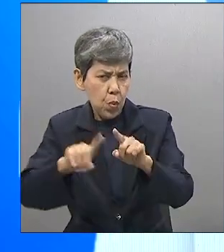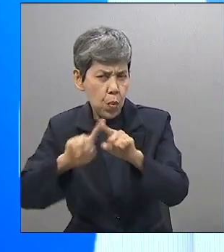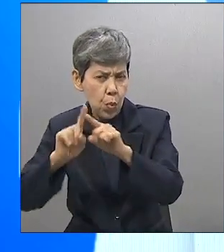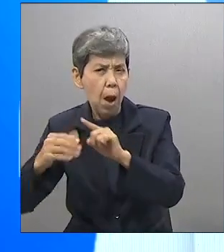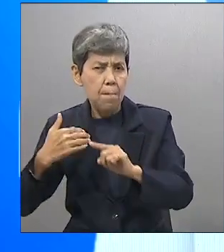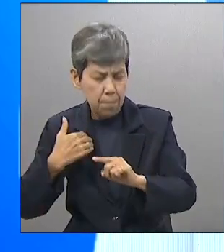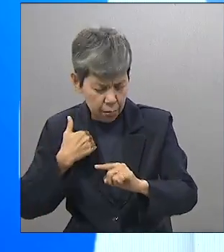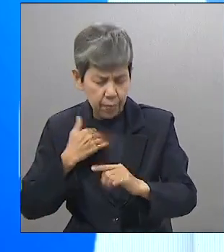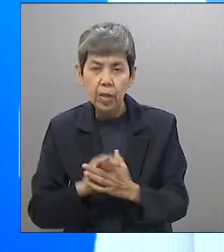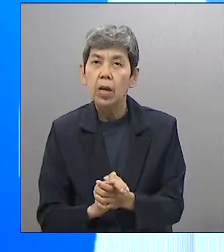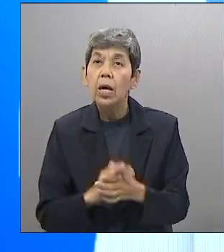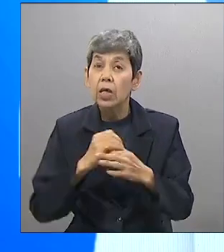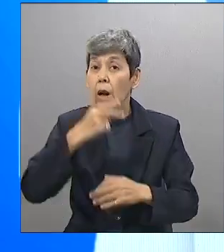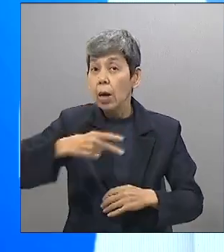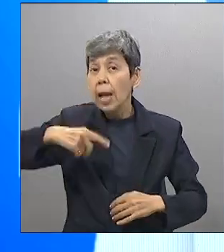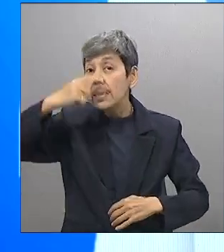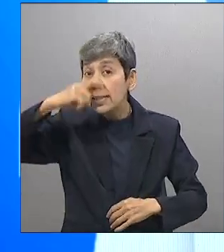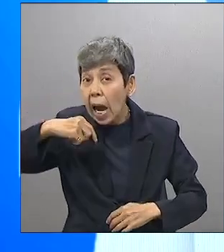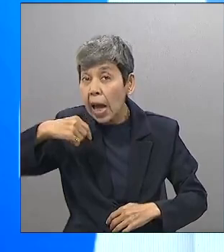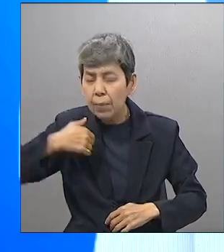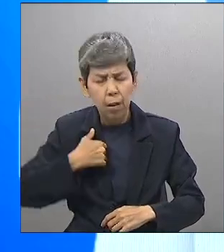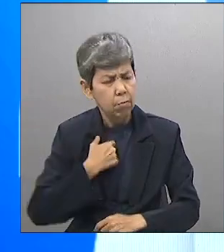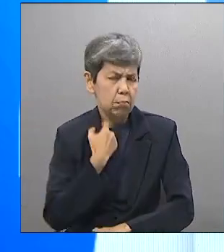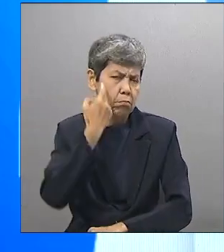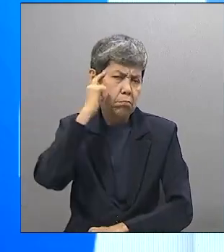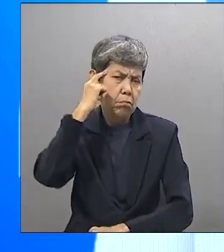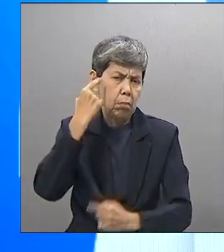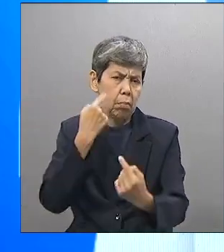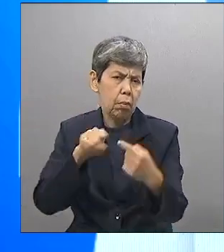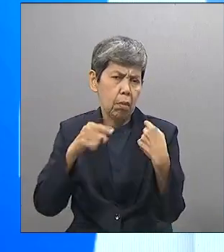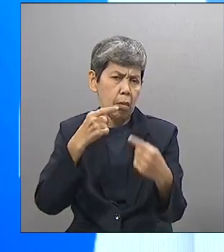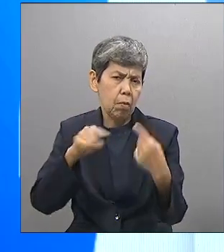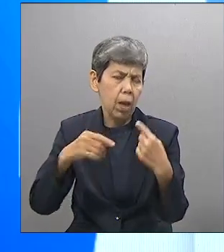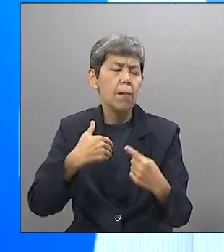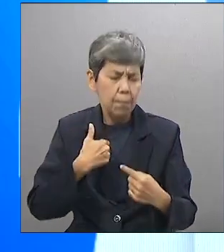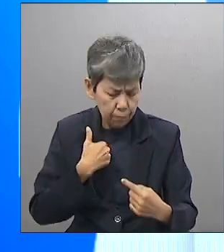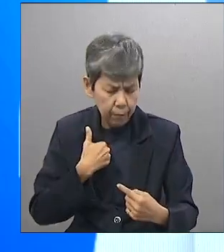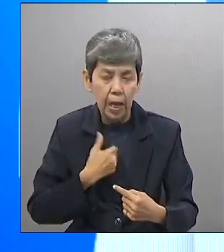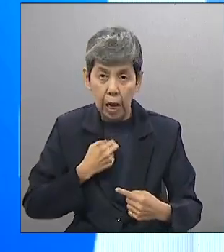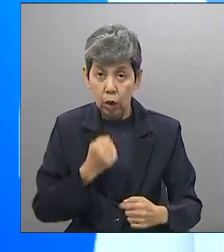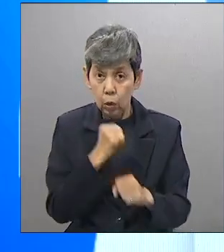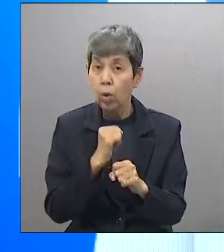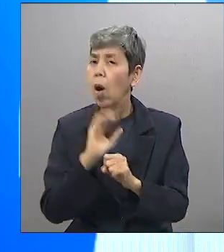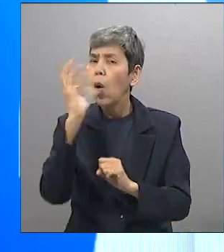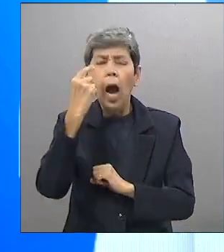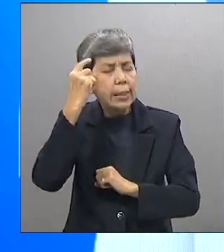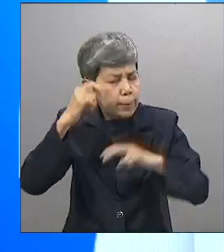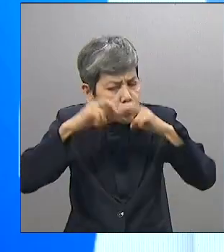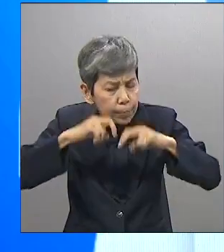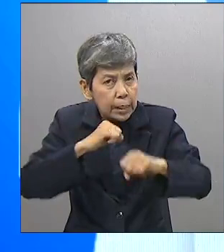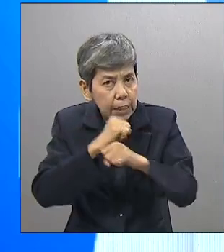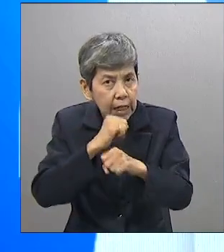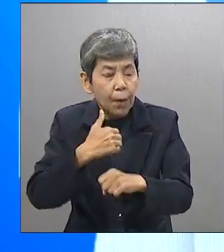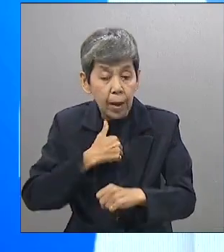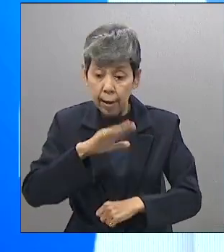ของการศึกษานถาเป็ภาษาไยบางทีอาจจะไมเข้ใจตรกันฉะนั้นสิ่งที่ต้องถือวาสากลเขาคิดคนออกมาแล้ทำ